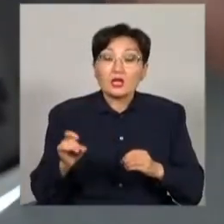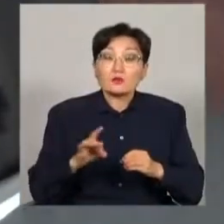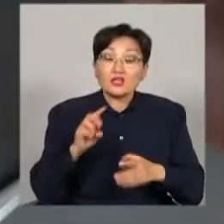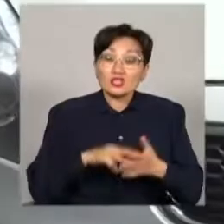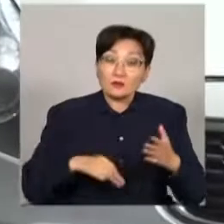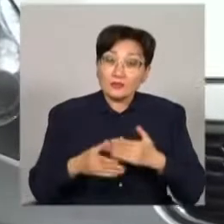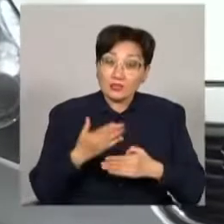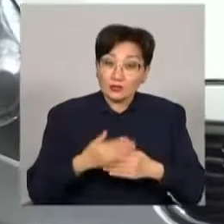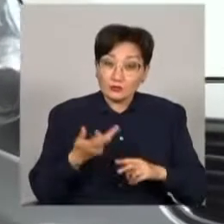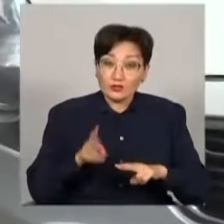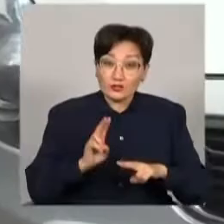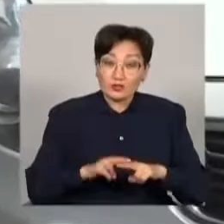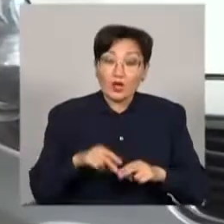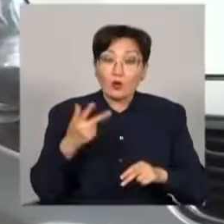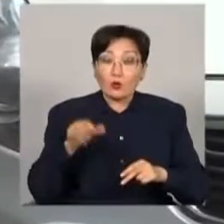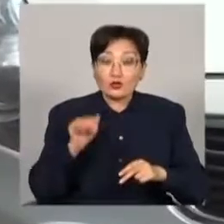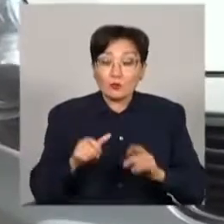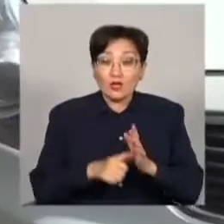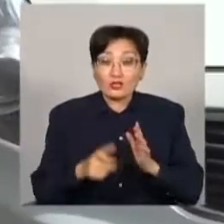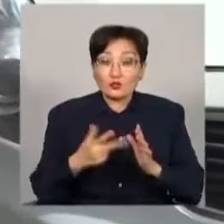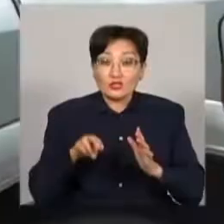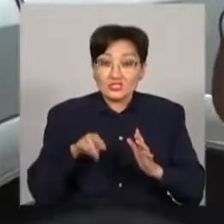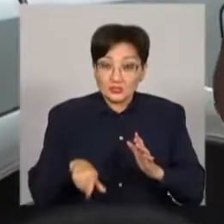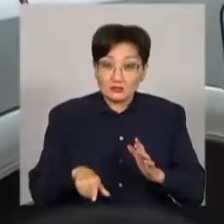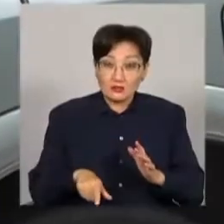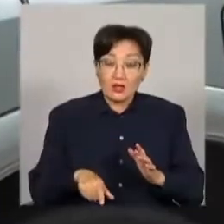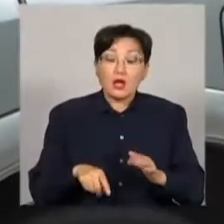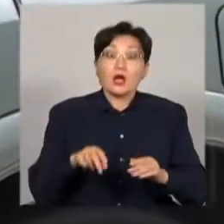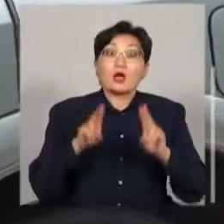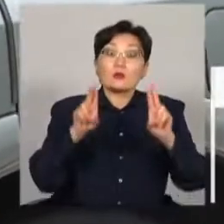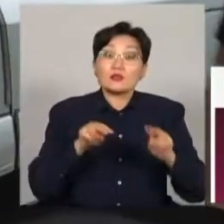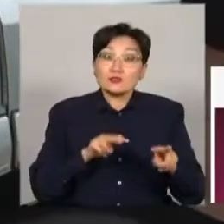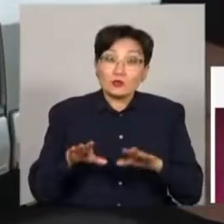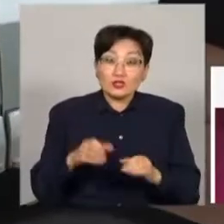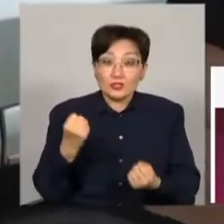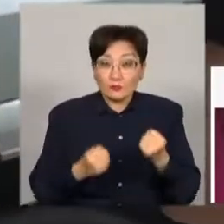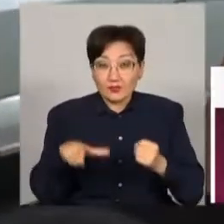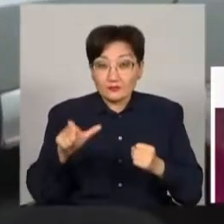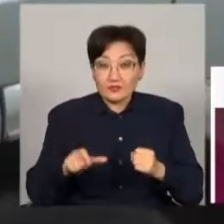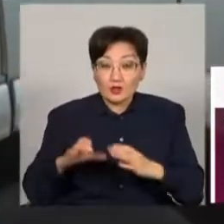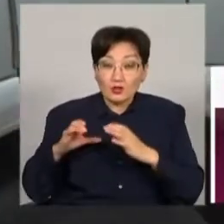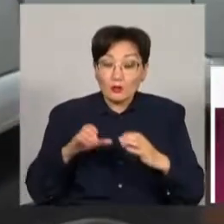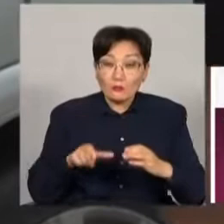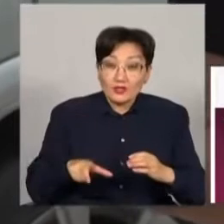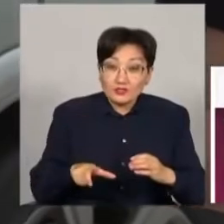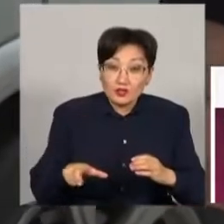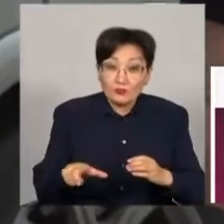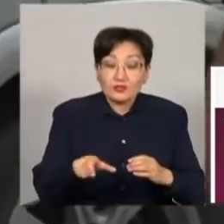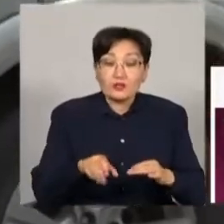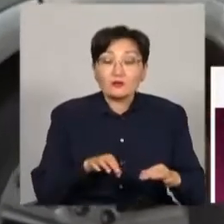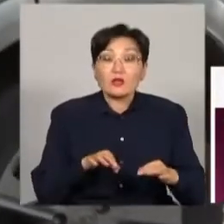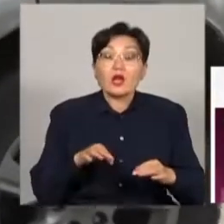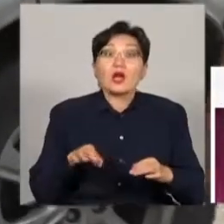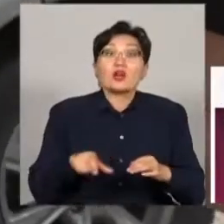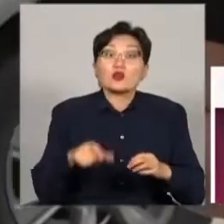айыппұл салды. Бұл дегеніміз 30630 теңге. Ережені сақтамаған кейбір жүргізуші автобус жолағына түсіп қана қоймай, жол